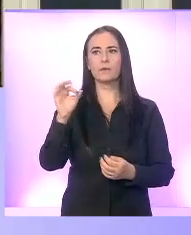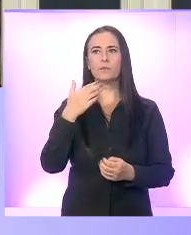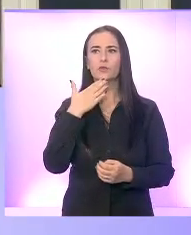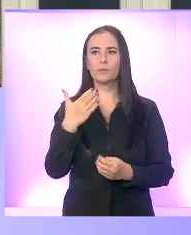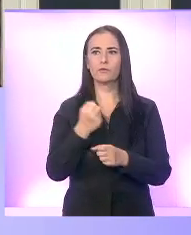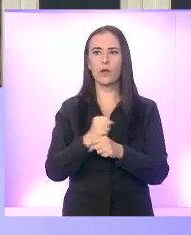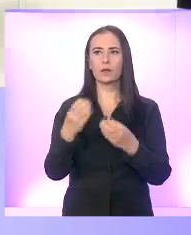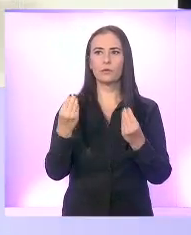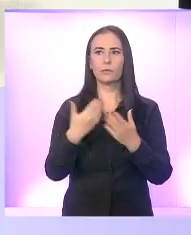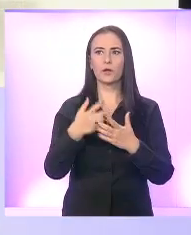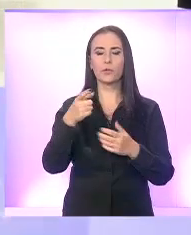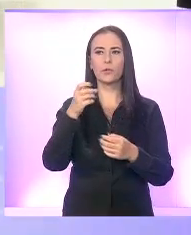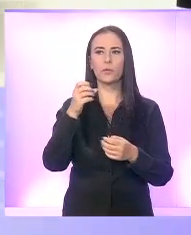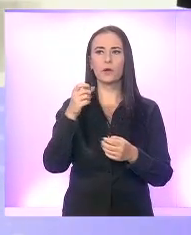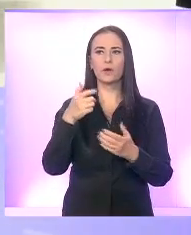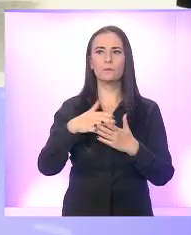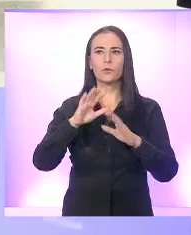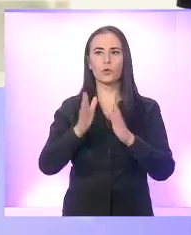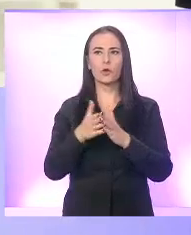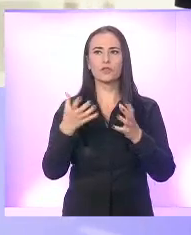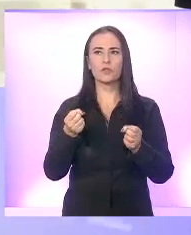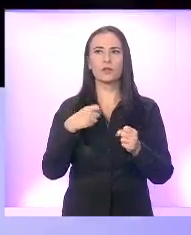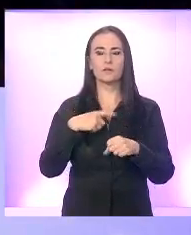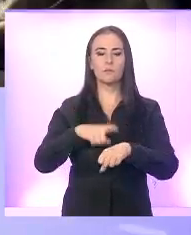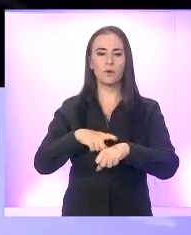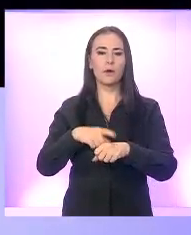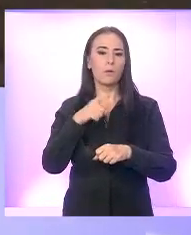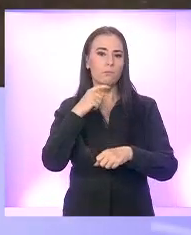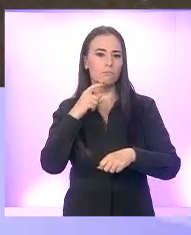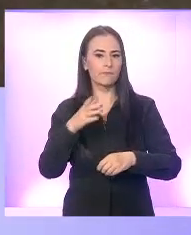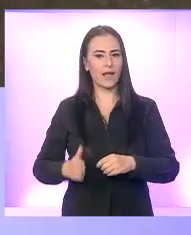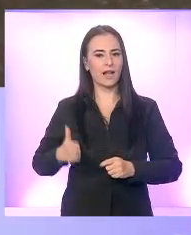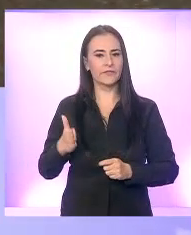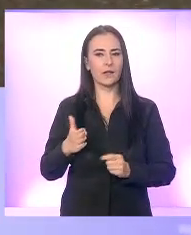chinuit foarte mult până am reușit și să facem și acea linie de cale ferată.